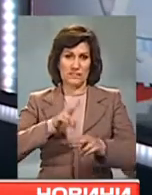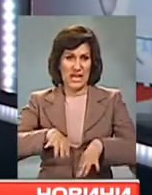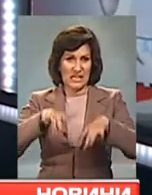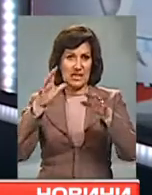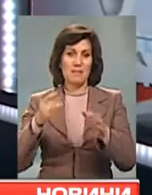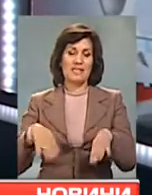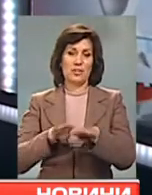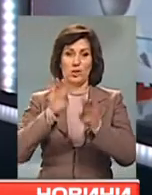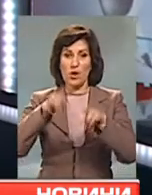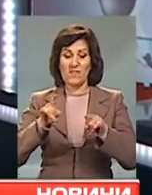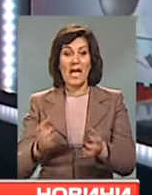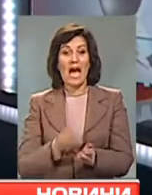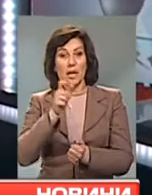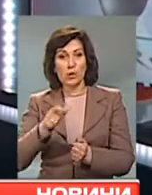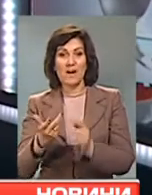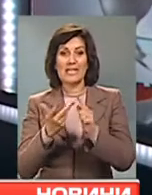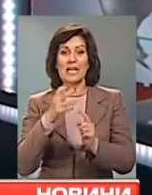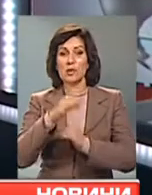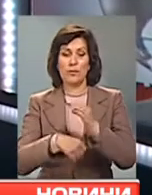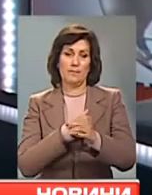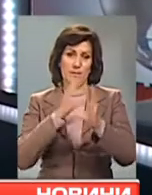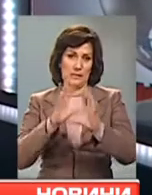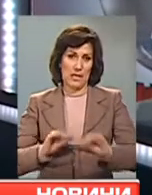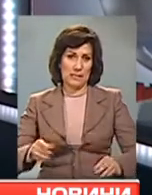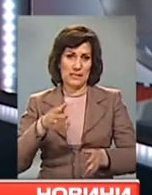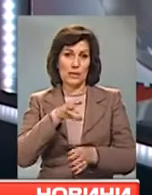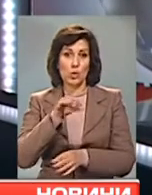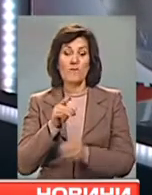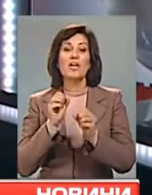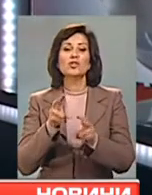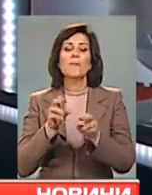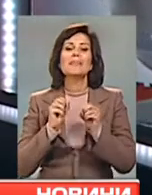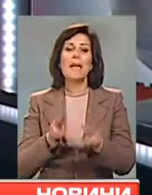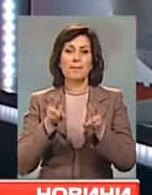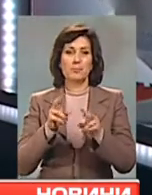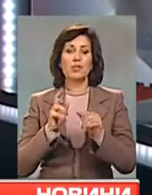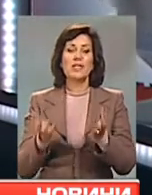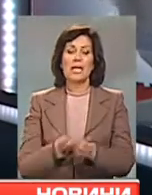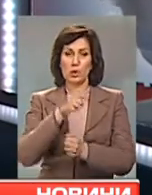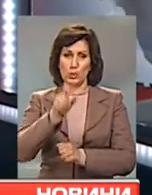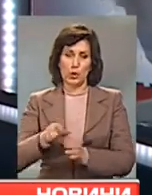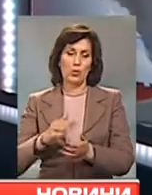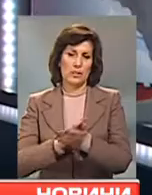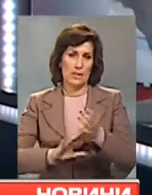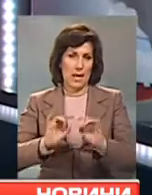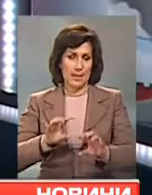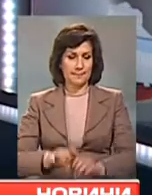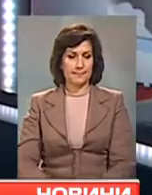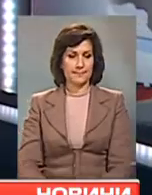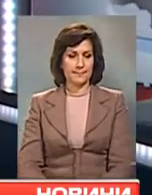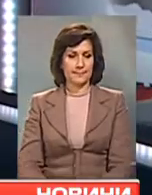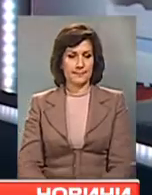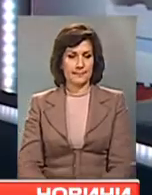вже третю добу намагаються загасити торф. Чим небезпечний цей гар і як рятуються люди? Далі Вікторія